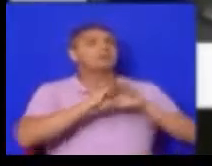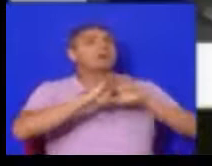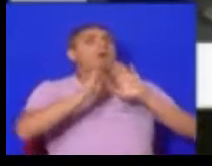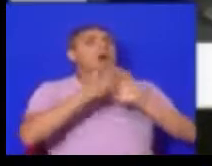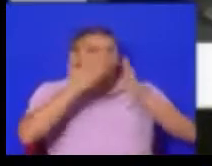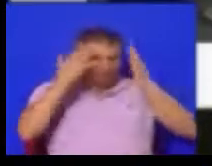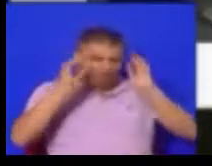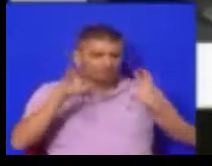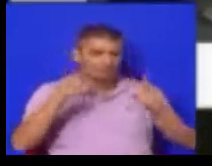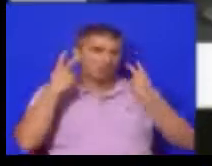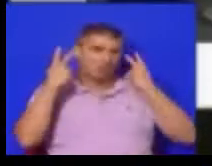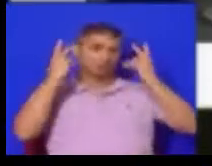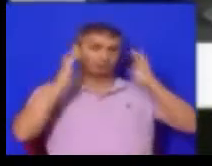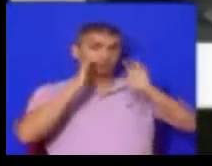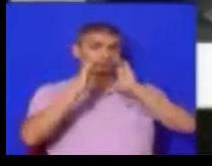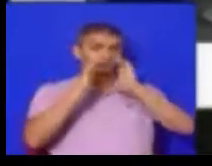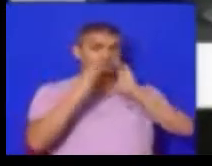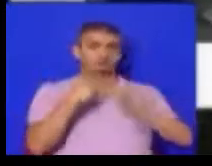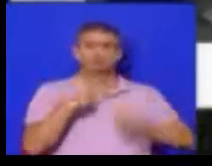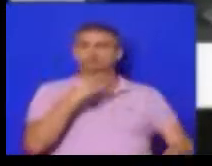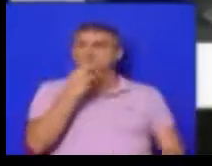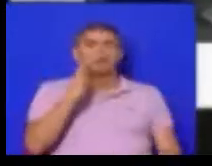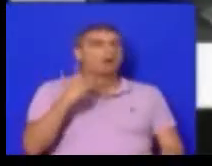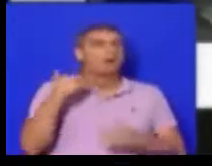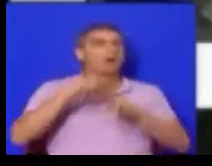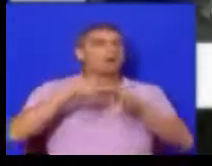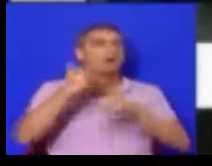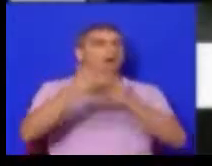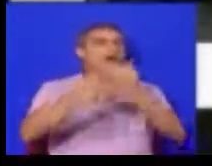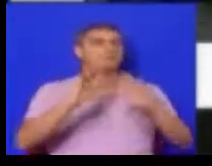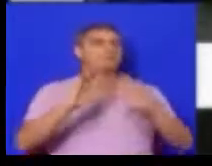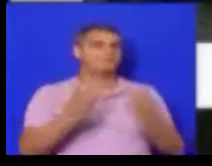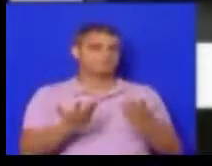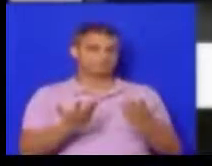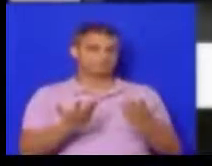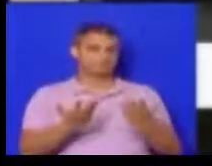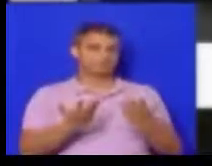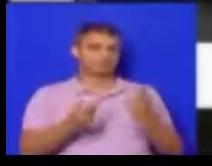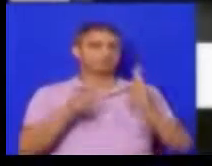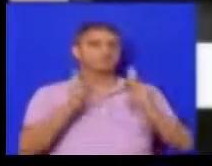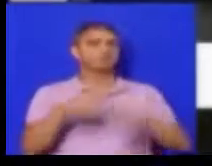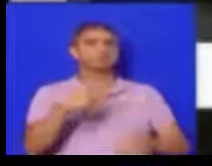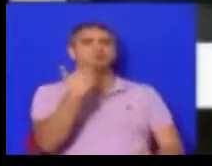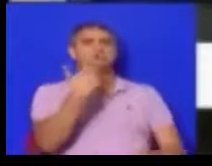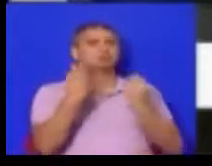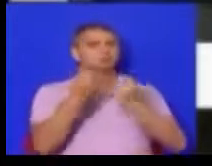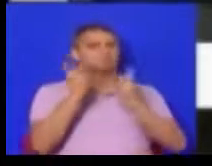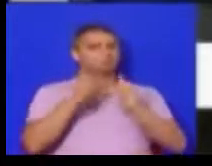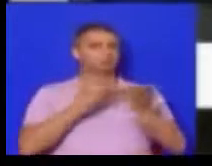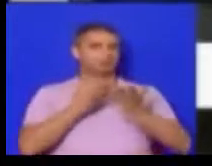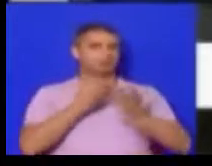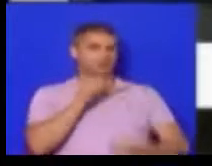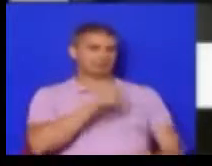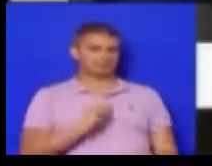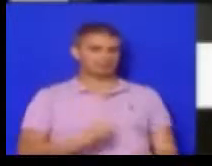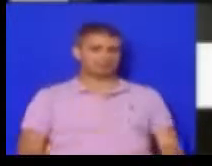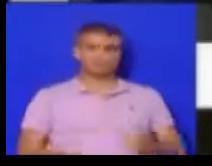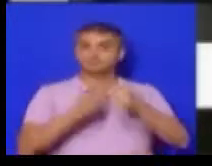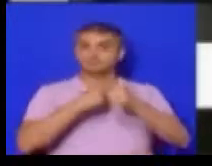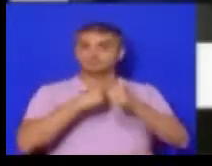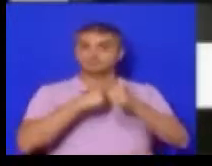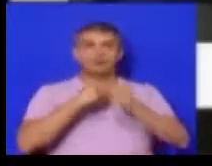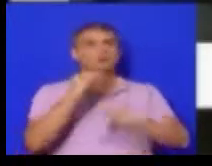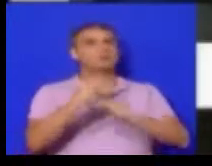וכל החשיבות התקשורתית, השאלה לאן הולכים מפה. עכשיו, יש בעצם שלושה דברים שצריך להתייחס אליהם. אחד הוא